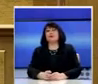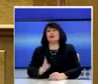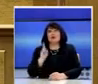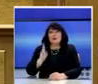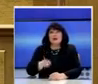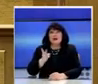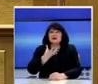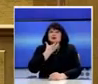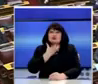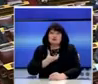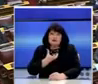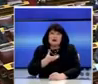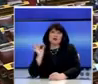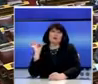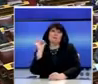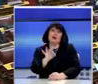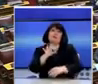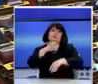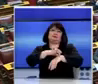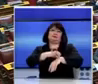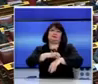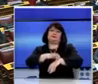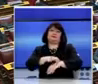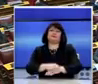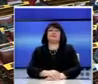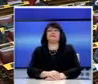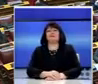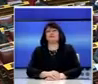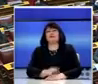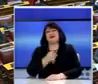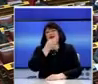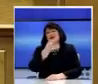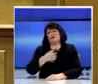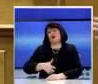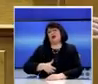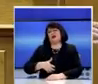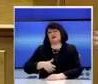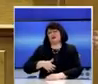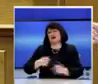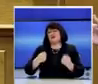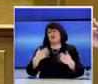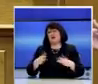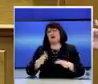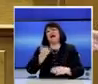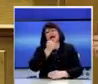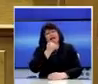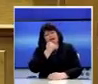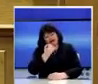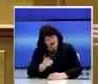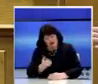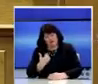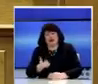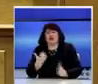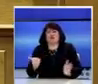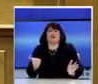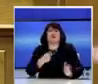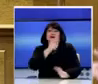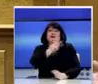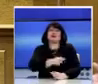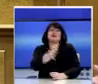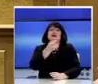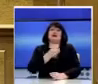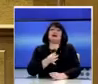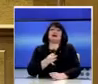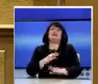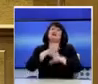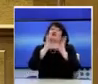κίνδυνο να νοσήσουν. Δεν θα αναφερθώ σε ευθράπελα που έχουν γίνει, διότι λάθη γίνονται. Εσείς είπατε τι καλά